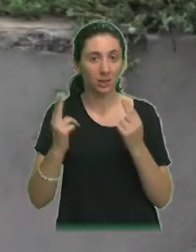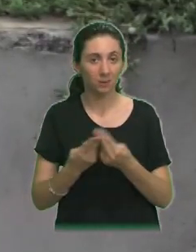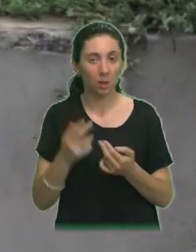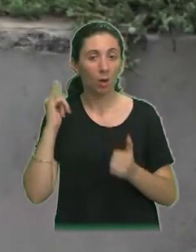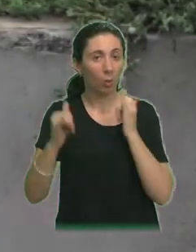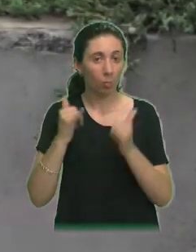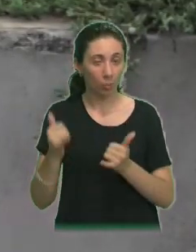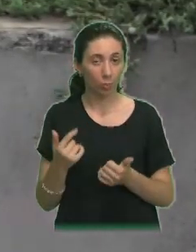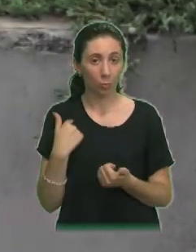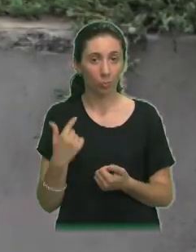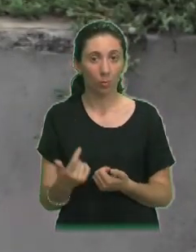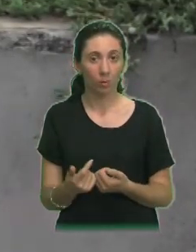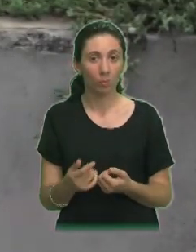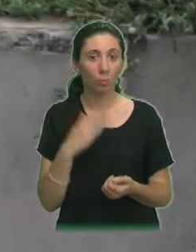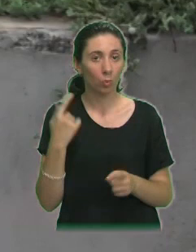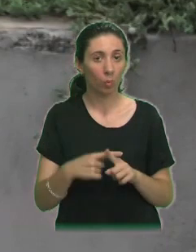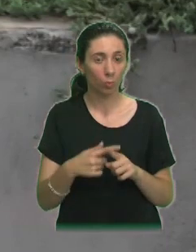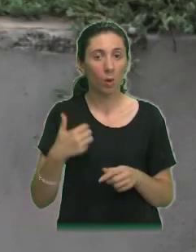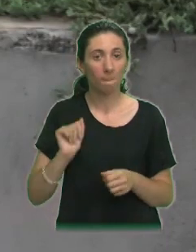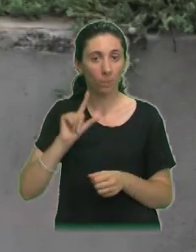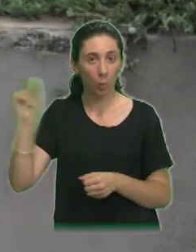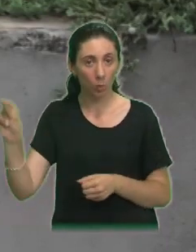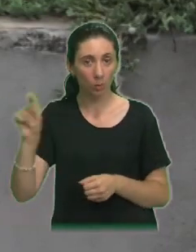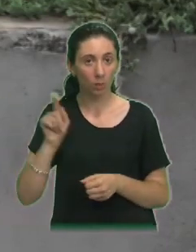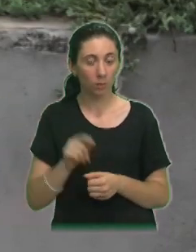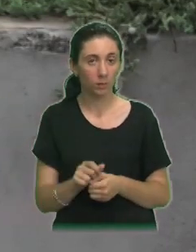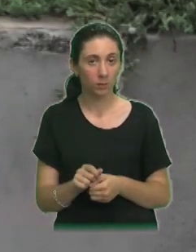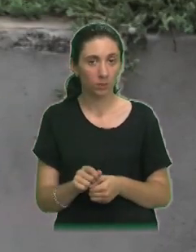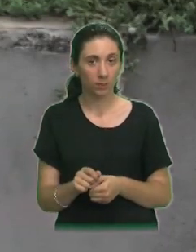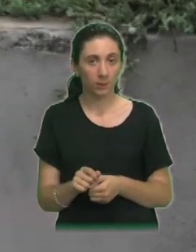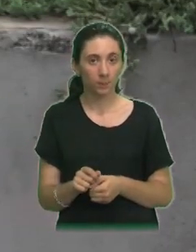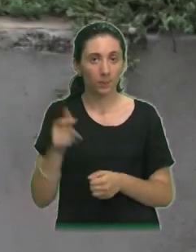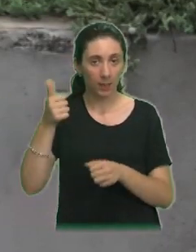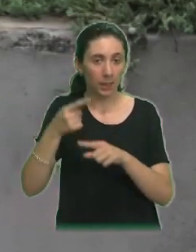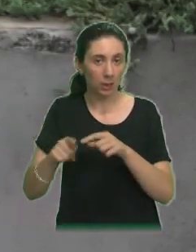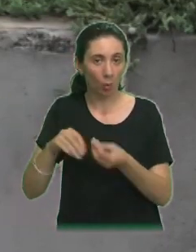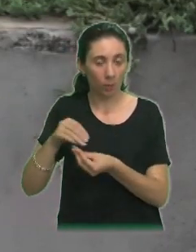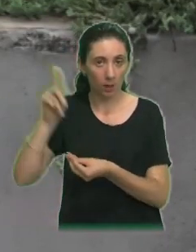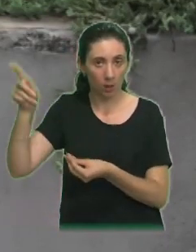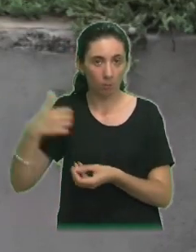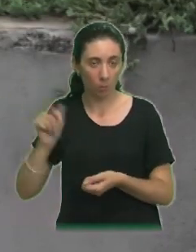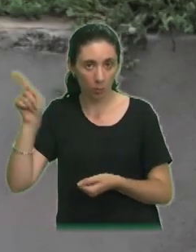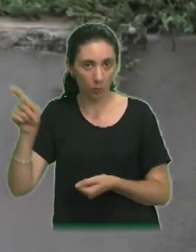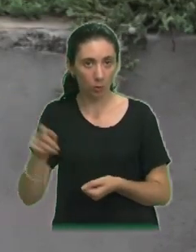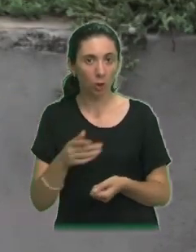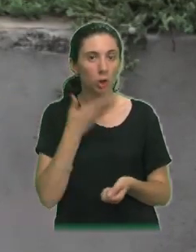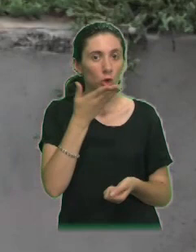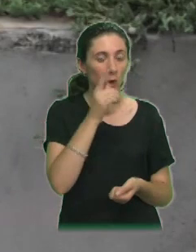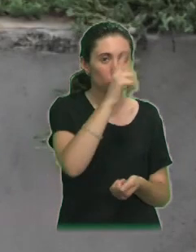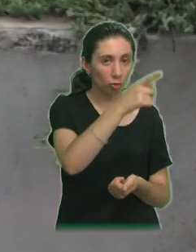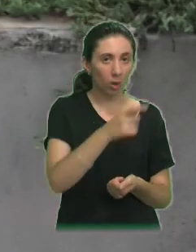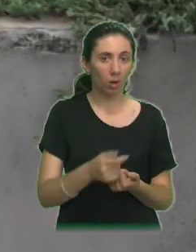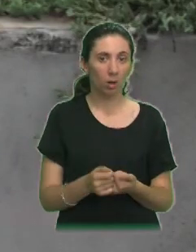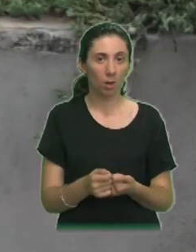rasipana po cijelom svijetu, tako da putujem često u Poljsku, jer mi je tamo